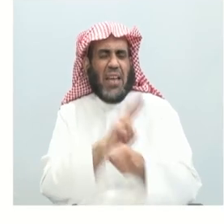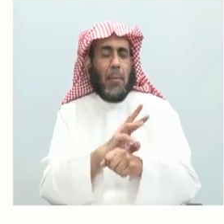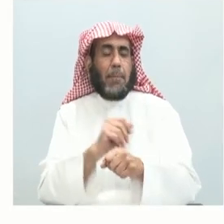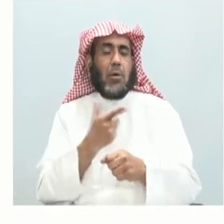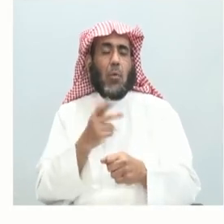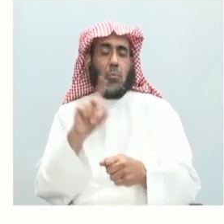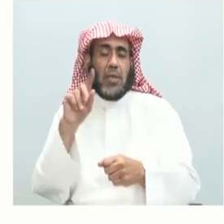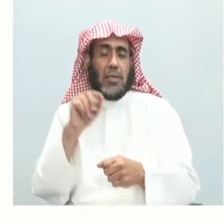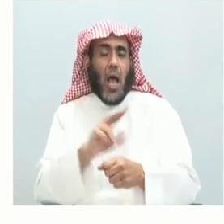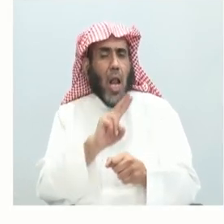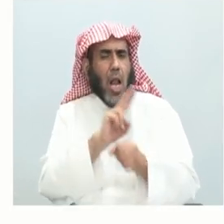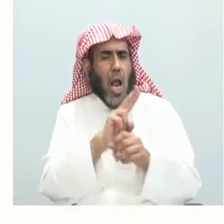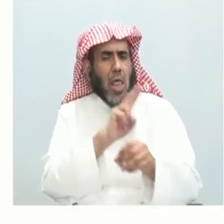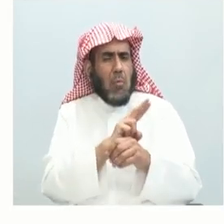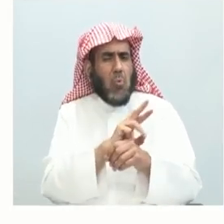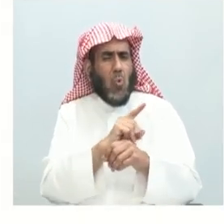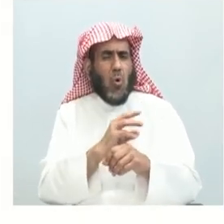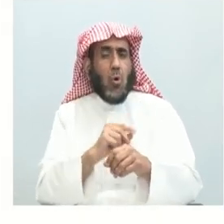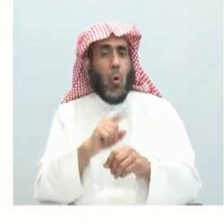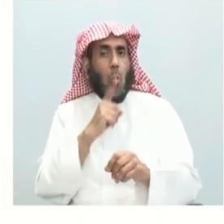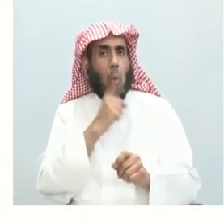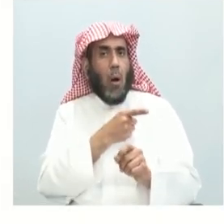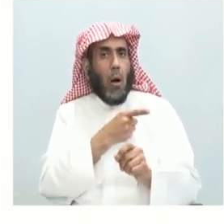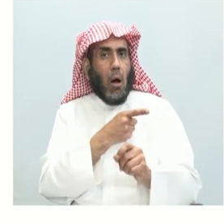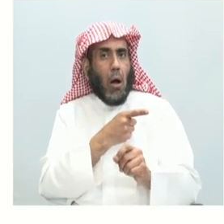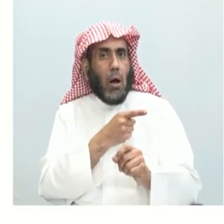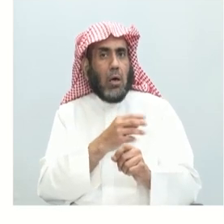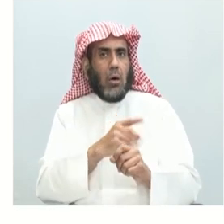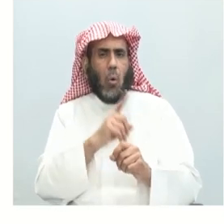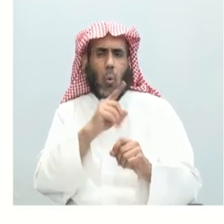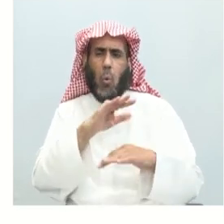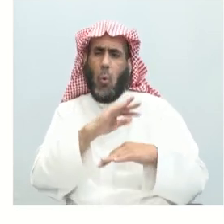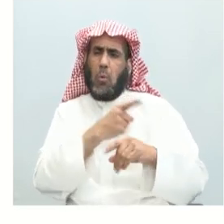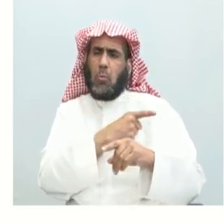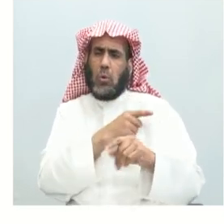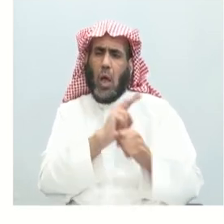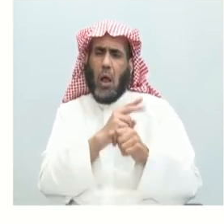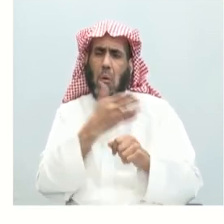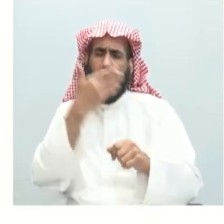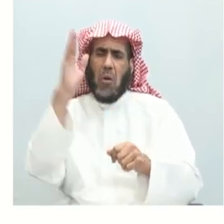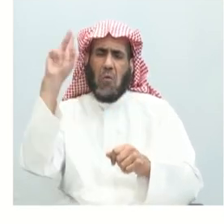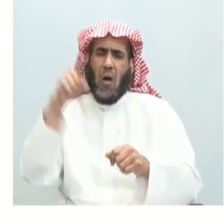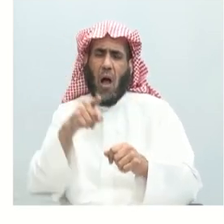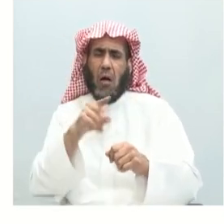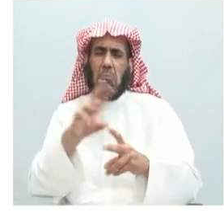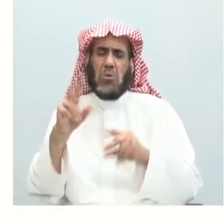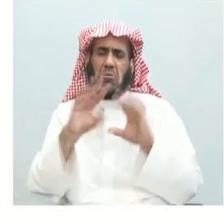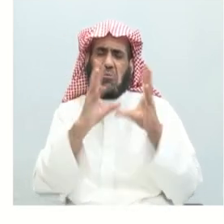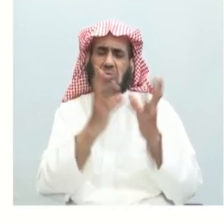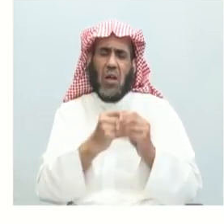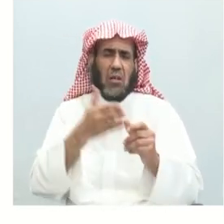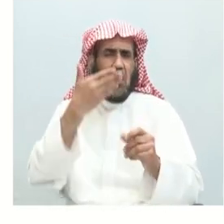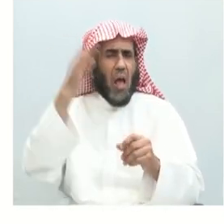ممتاز اذا نقول الكذب يعد ماذا خصله من خصال ماذا النفاق انها من صفات